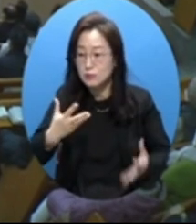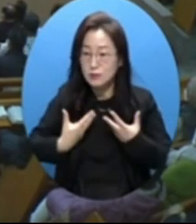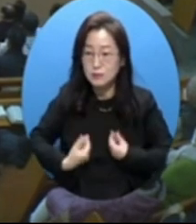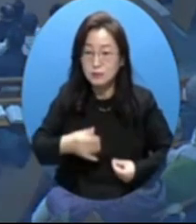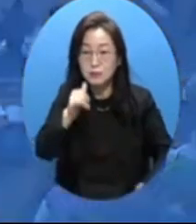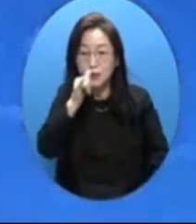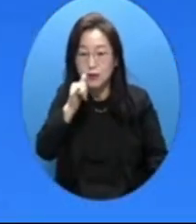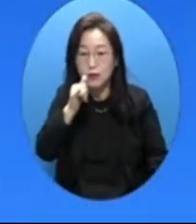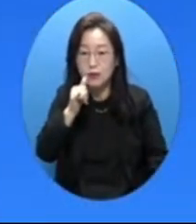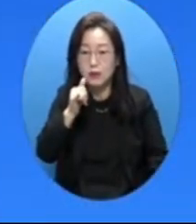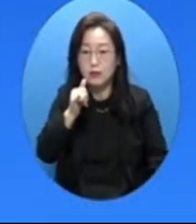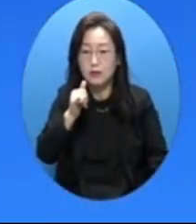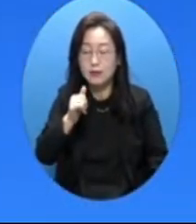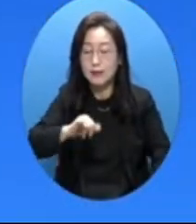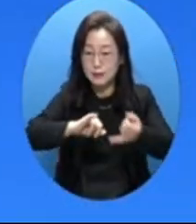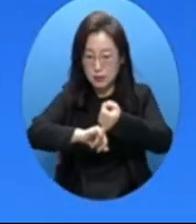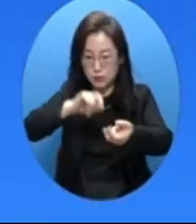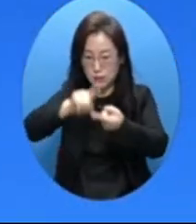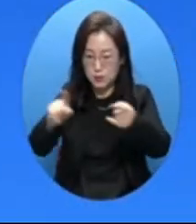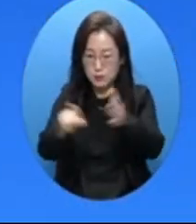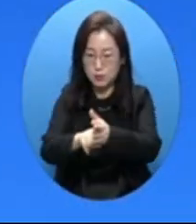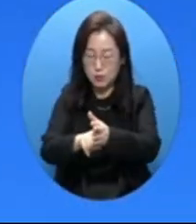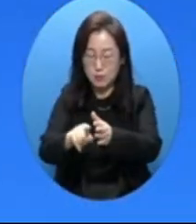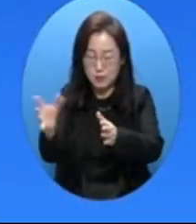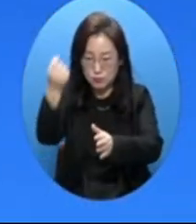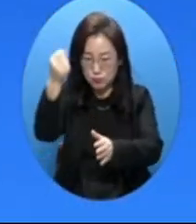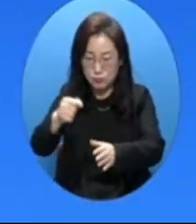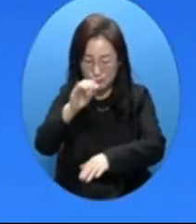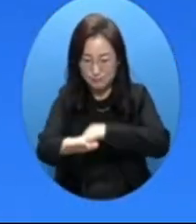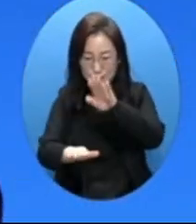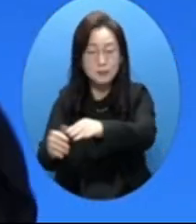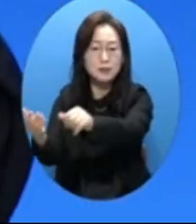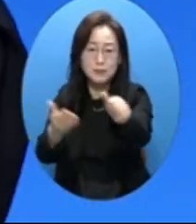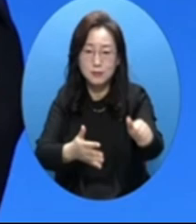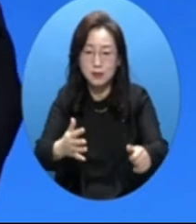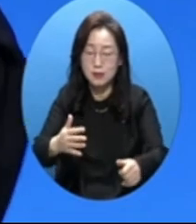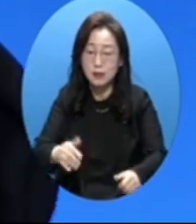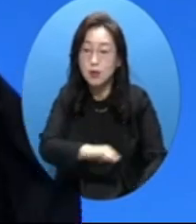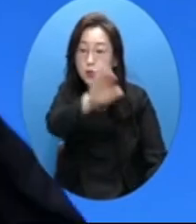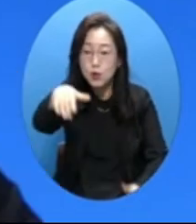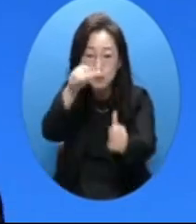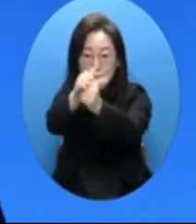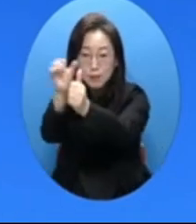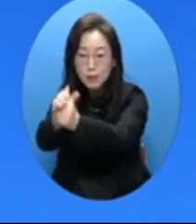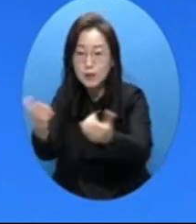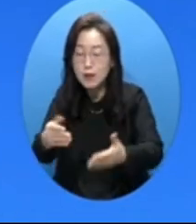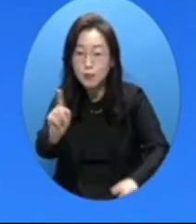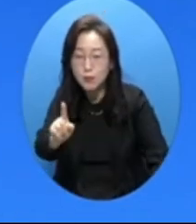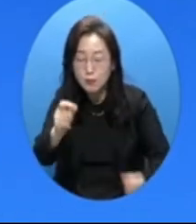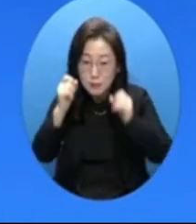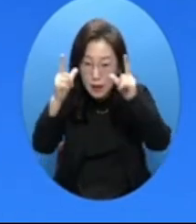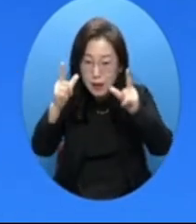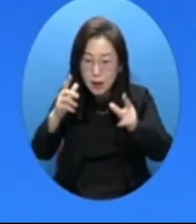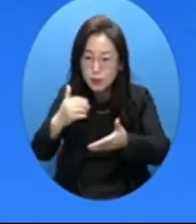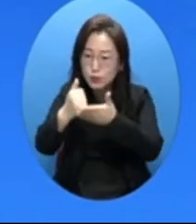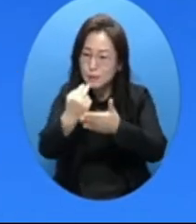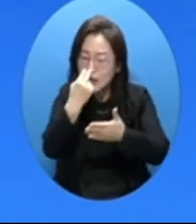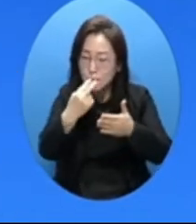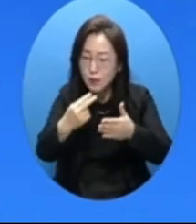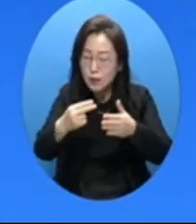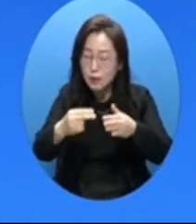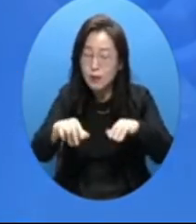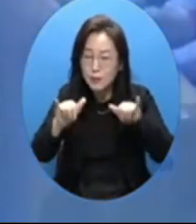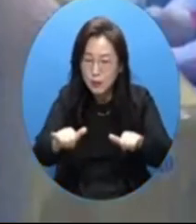절망의 상황에 처해도 약속의 말씀을 자꾸 믿음은 나간 여러분 되기를 바랍니다 여러분 이제 삼위 보시길 깨닫고 주께서 내게 홈을 연장시켜서